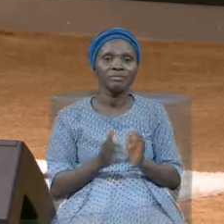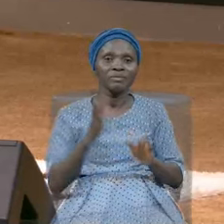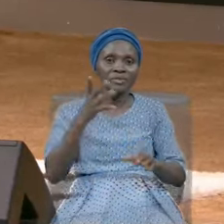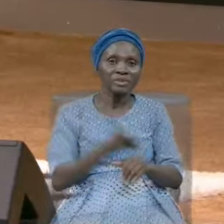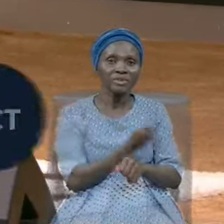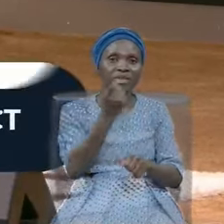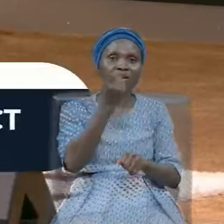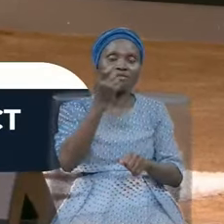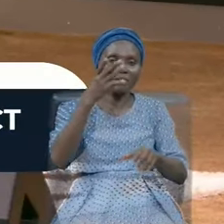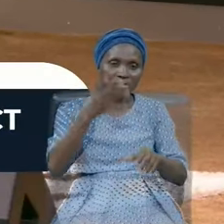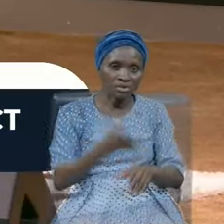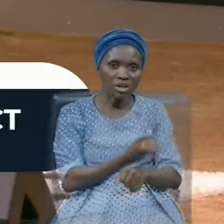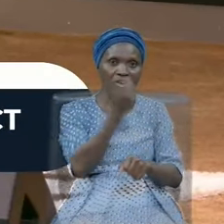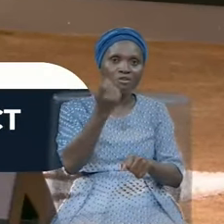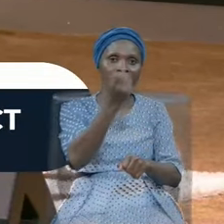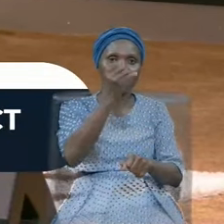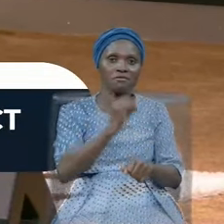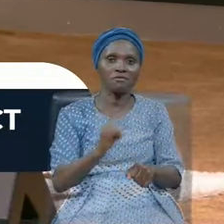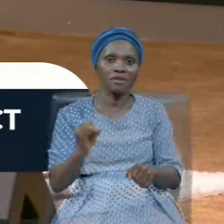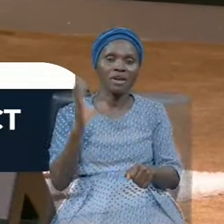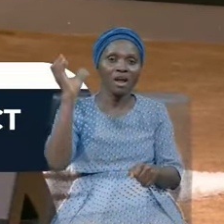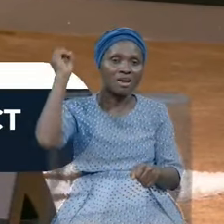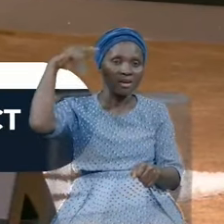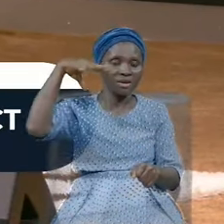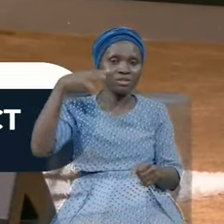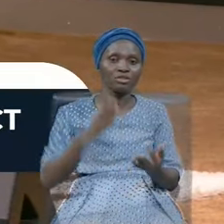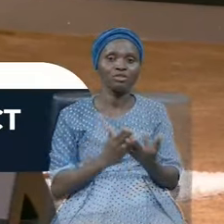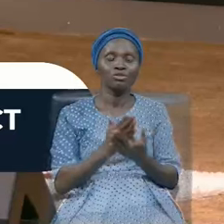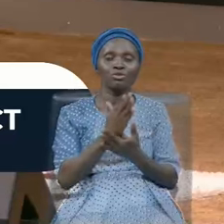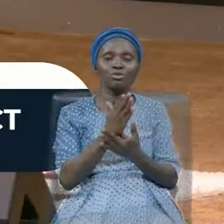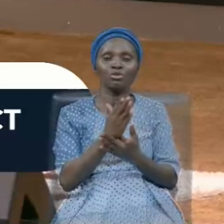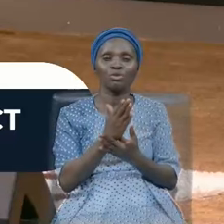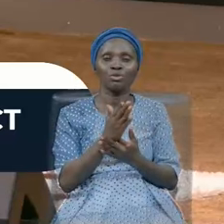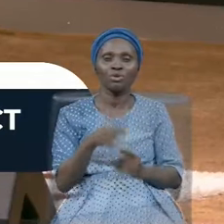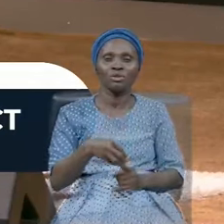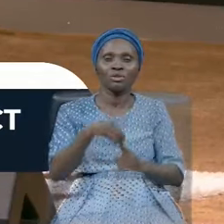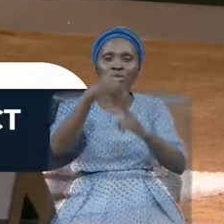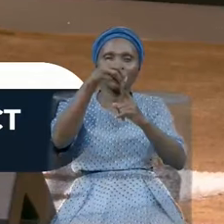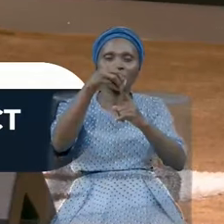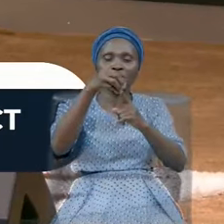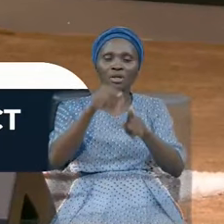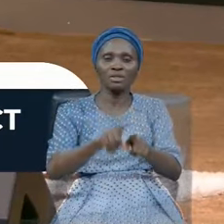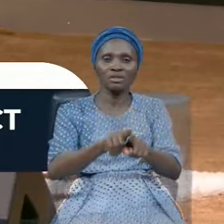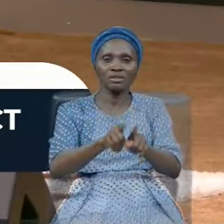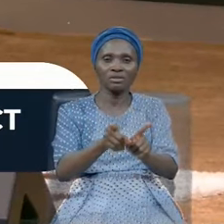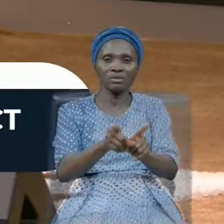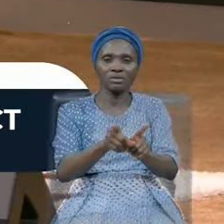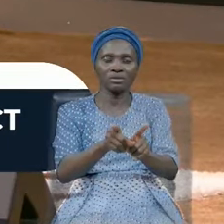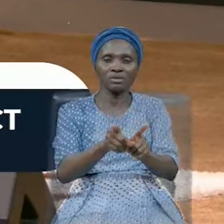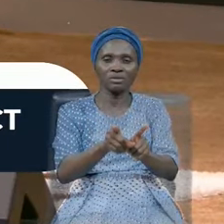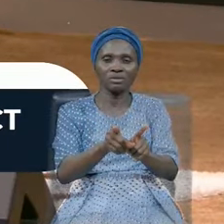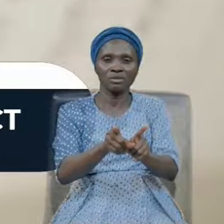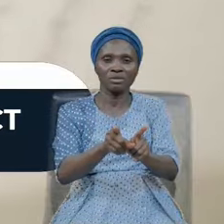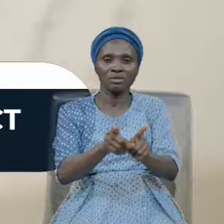la grâce triomphante à travers la foi distincte et